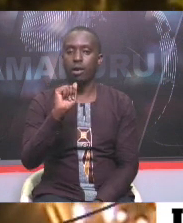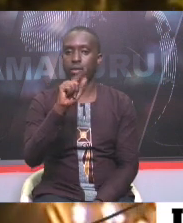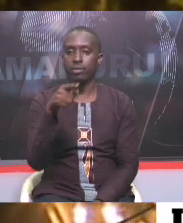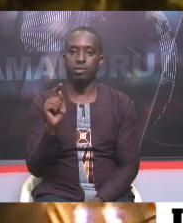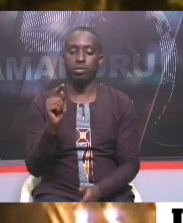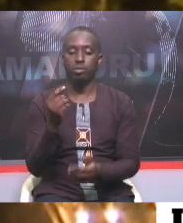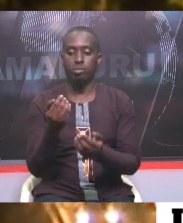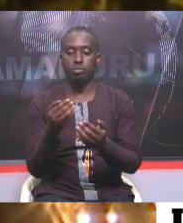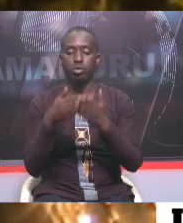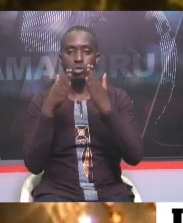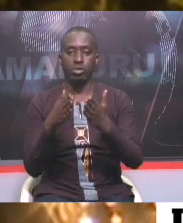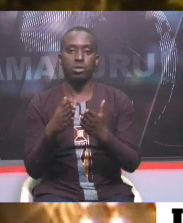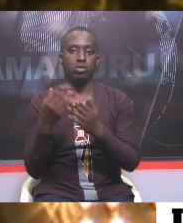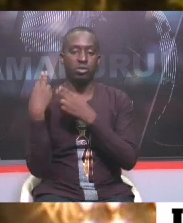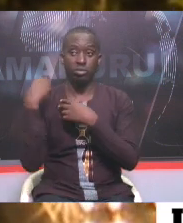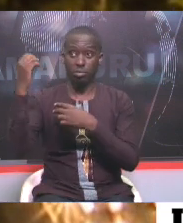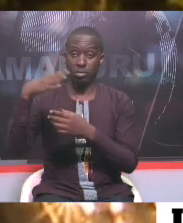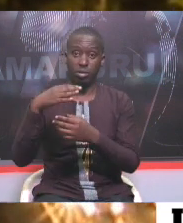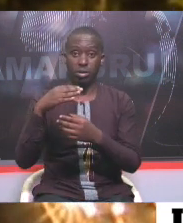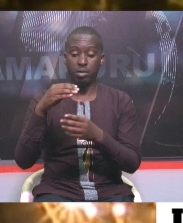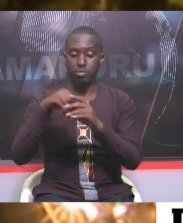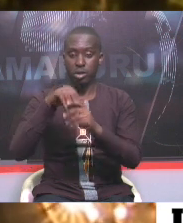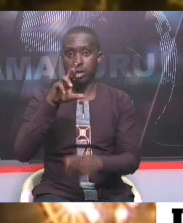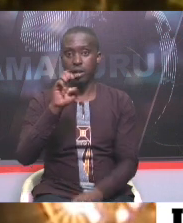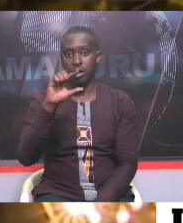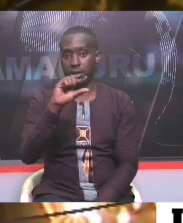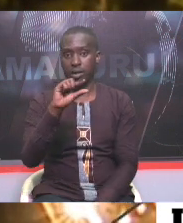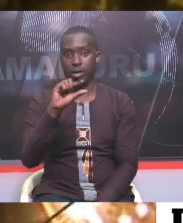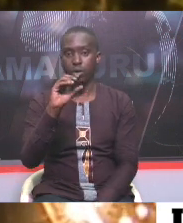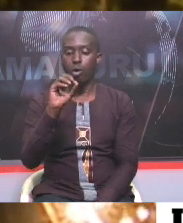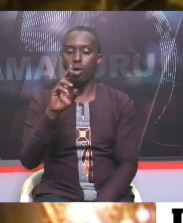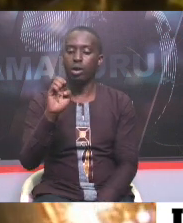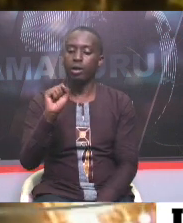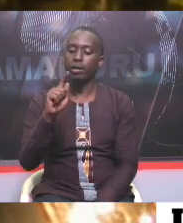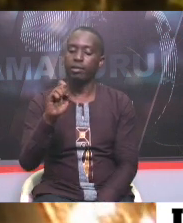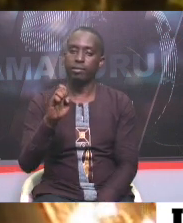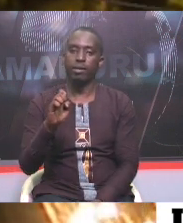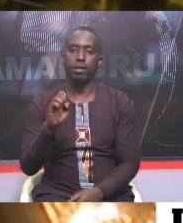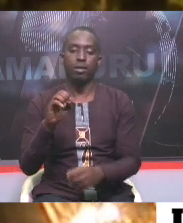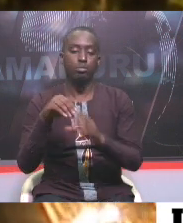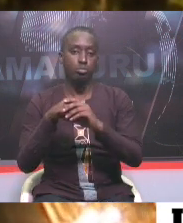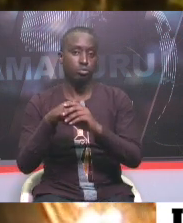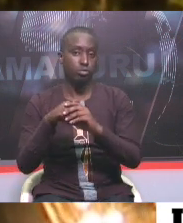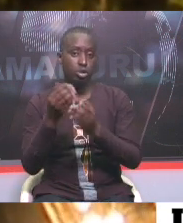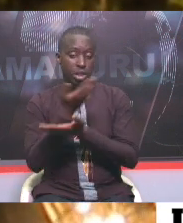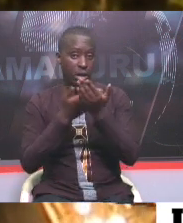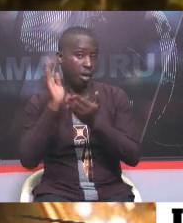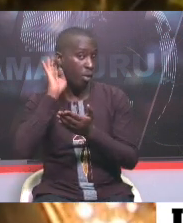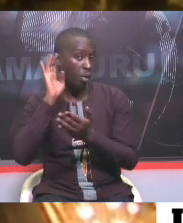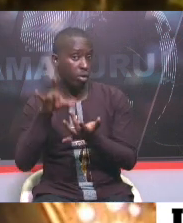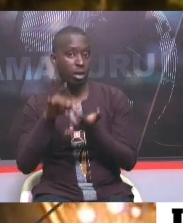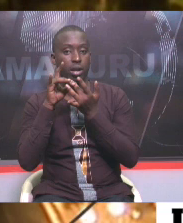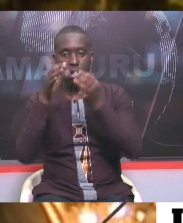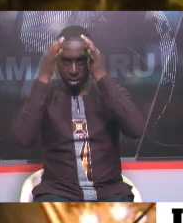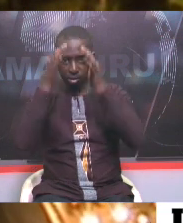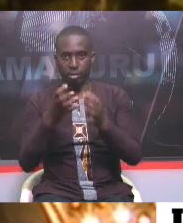ushinzwe ibicanwa mu kigo gishinzwe ingufu z'amashanyarazi REG Oweste Niyonsaba mu kiganiro amakuru yihariye yavuze ko hari ingamba